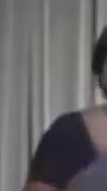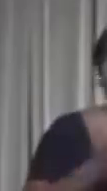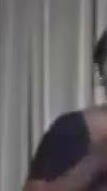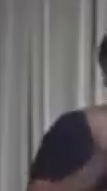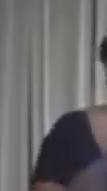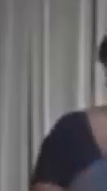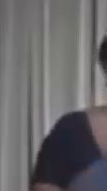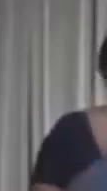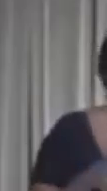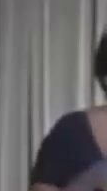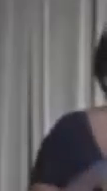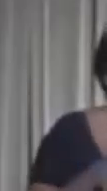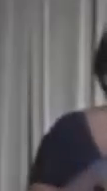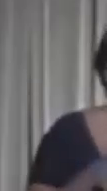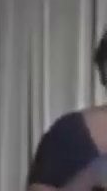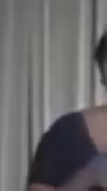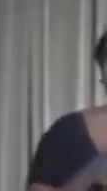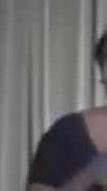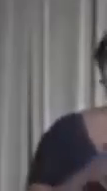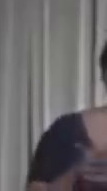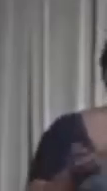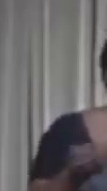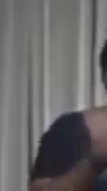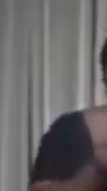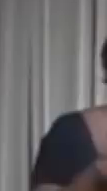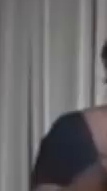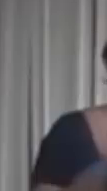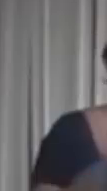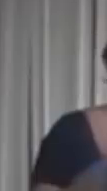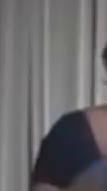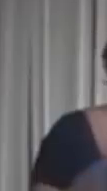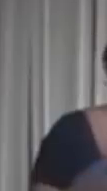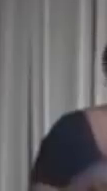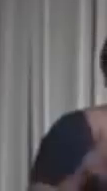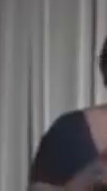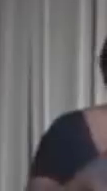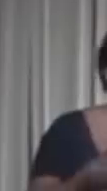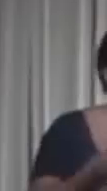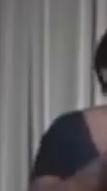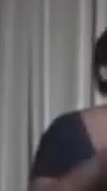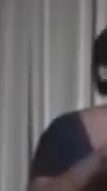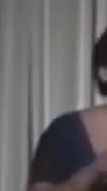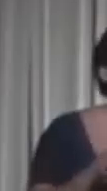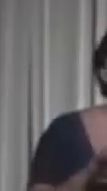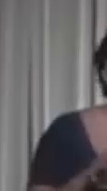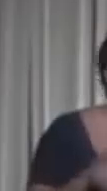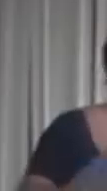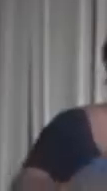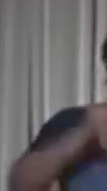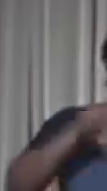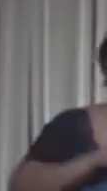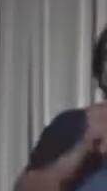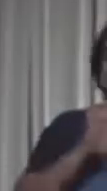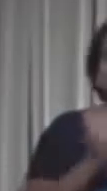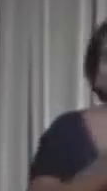பார்க்கப்படுகின்ற பொழுது ஆயுத ரீதியான பாதுகாப்பு மாத்திரமல்ல, ஒரு மனிதனுடைய உணவு, ஒரு மனிதனுடைய வறுமையை